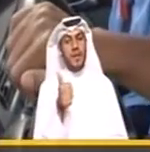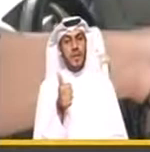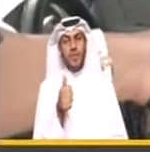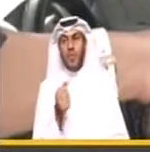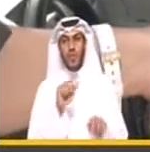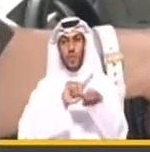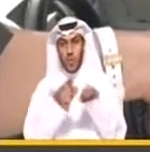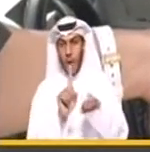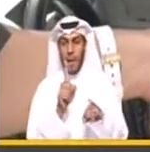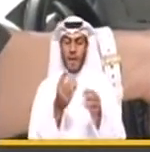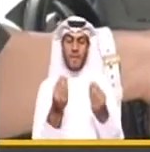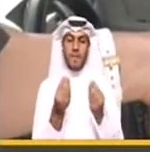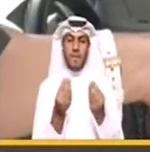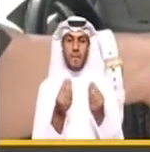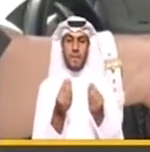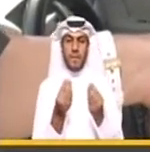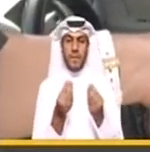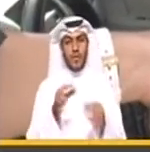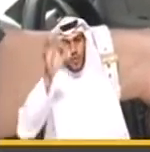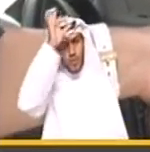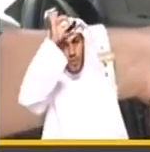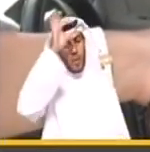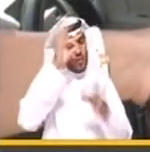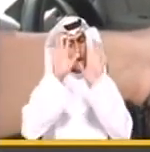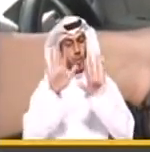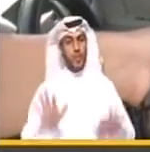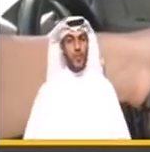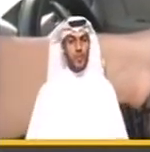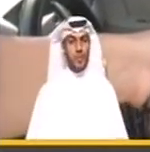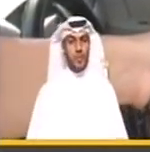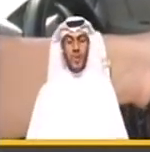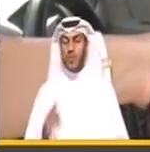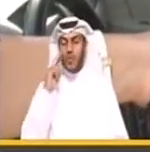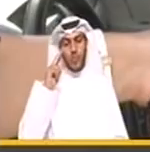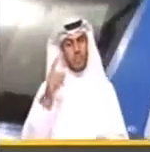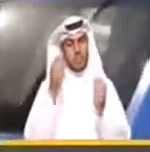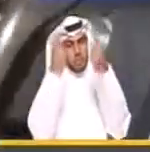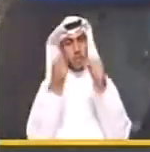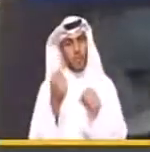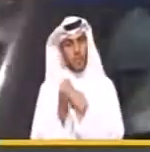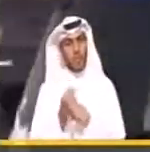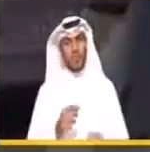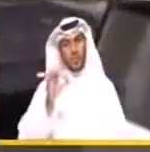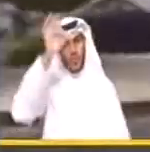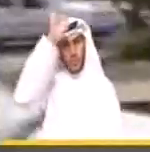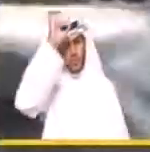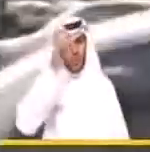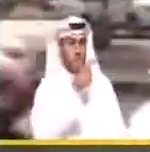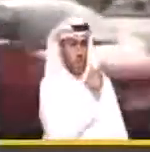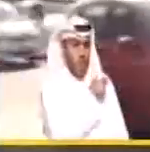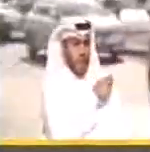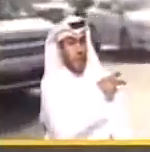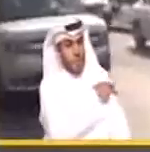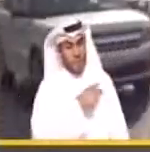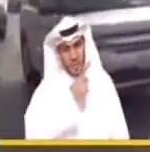السرعة جدا، في الأماكن المناسبة موجودين الحمد لله، يعني قايمين بدورهم 100%. ضباط النجدة ودوريات